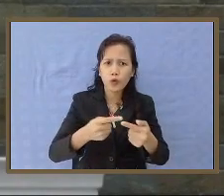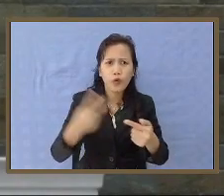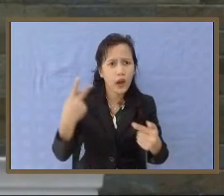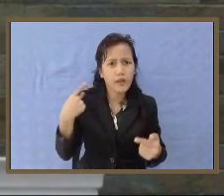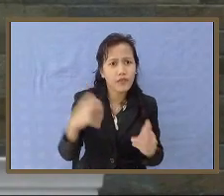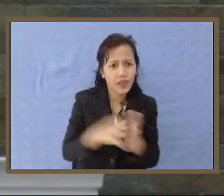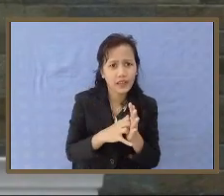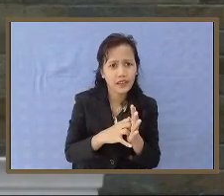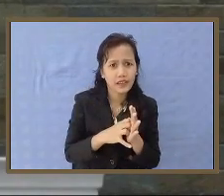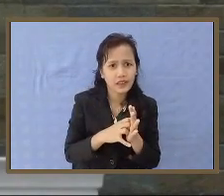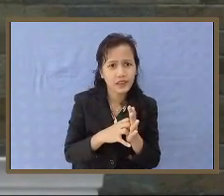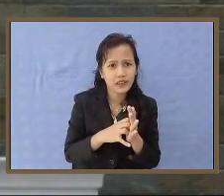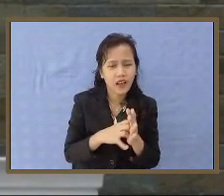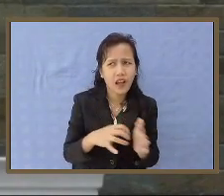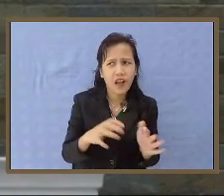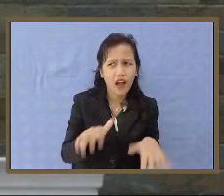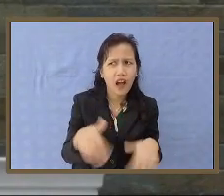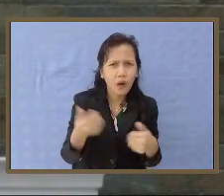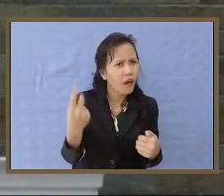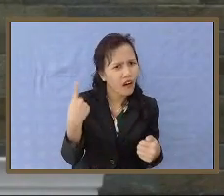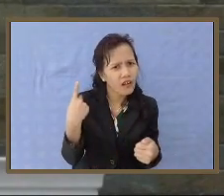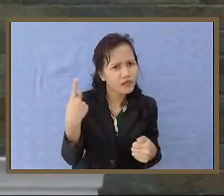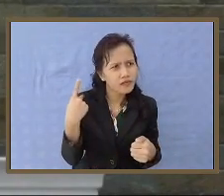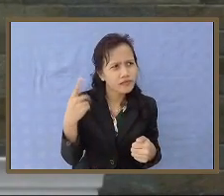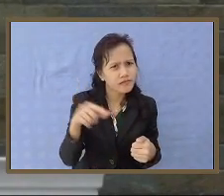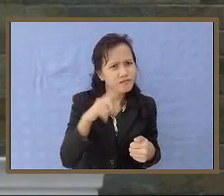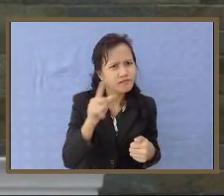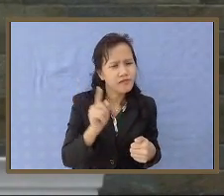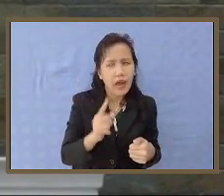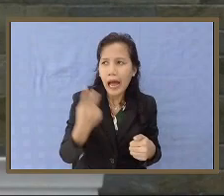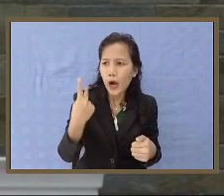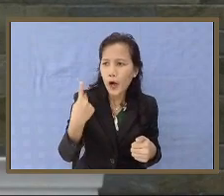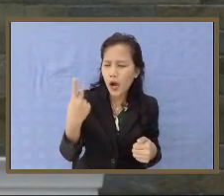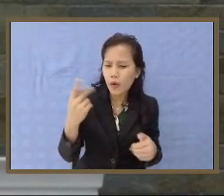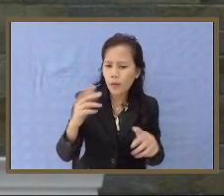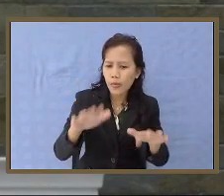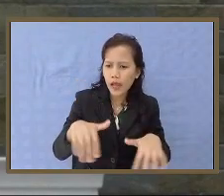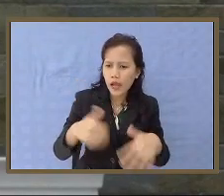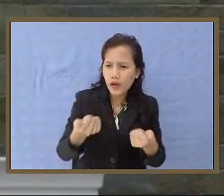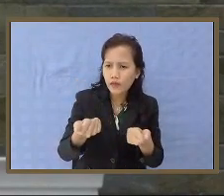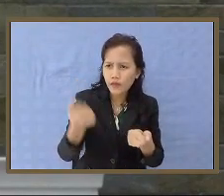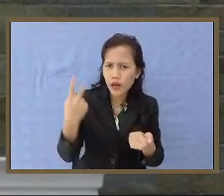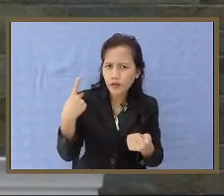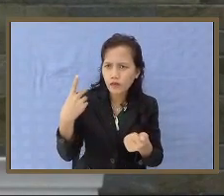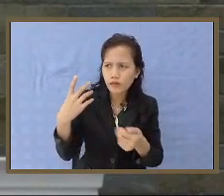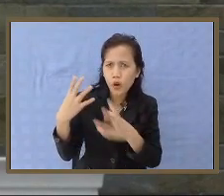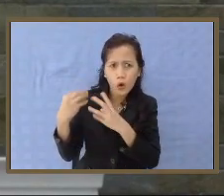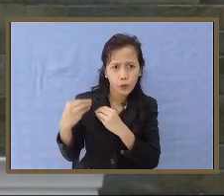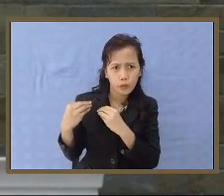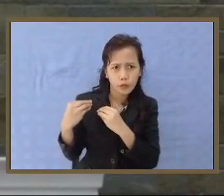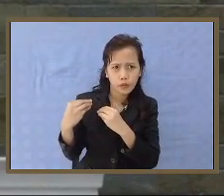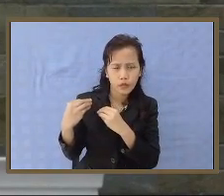Paano? Paano ka magkakaroon ng hope? Paano ka magkakaroon ng peace? Because you want joy.